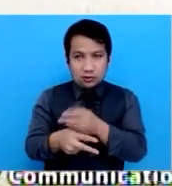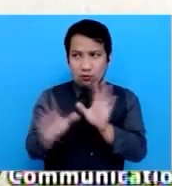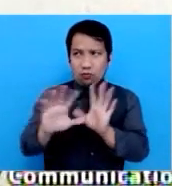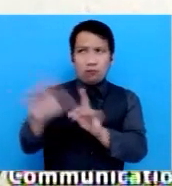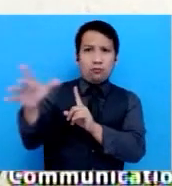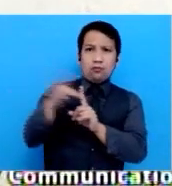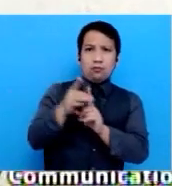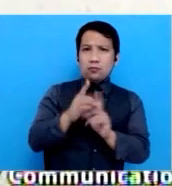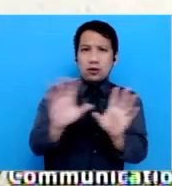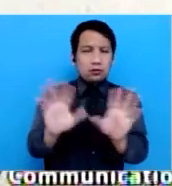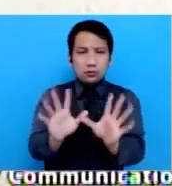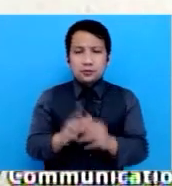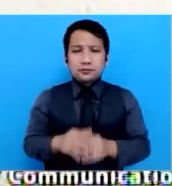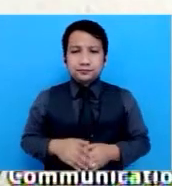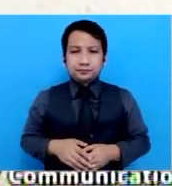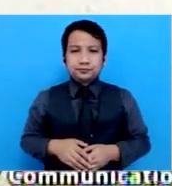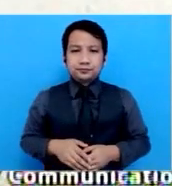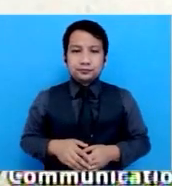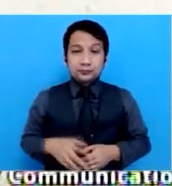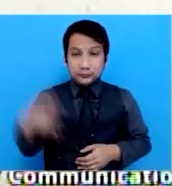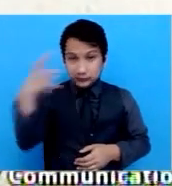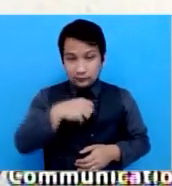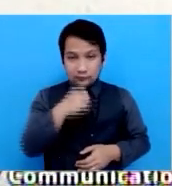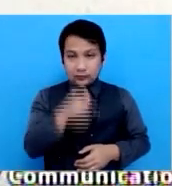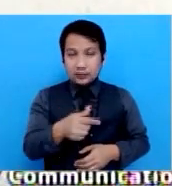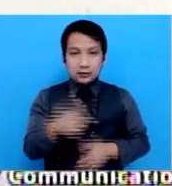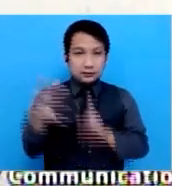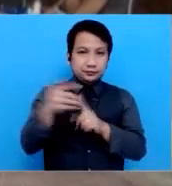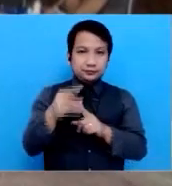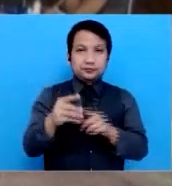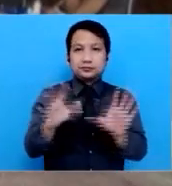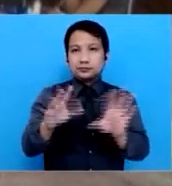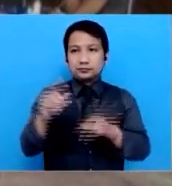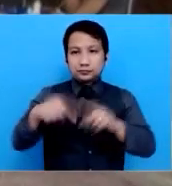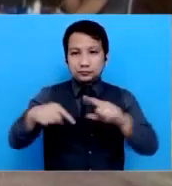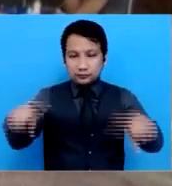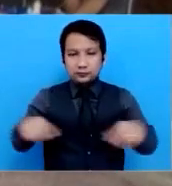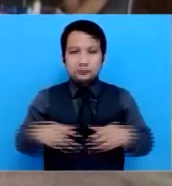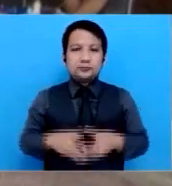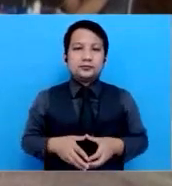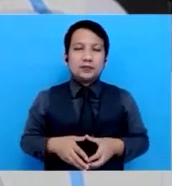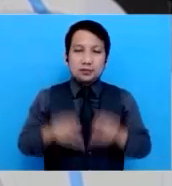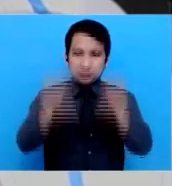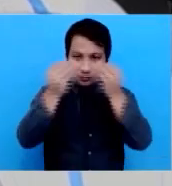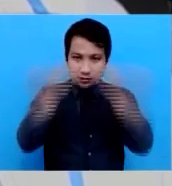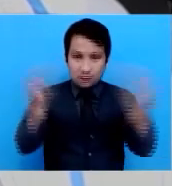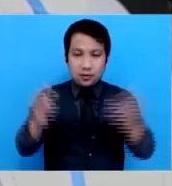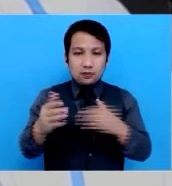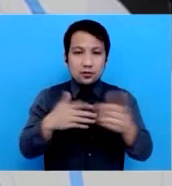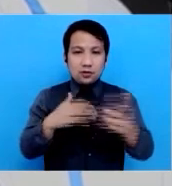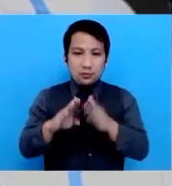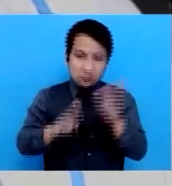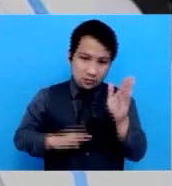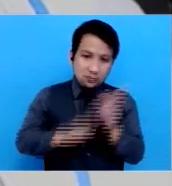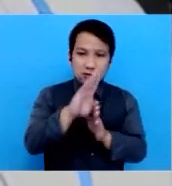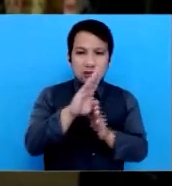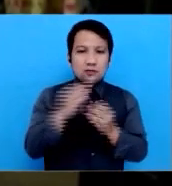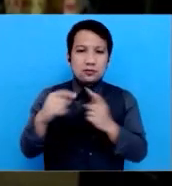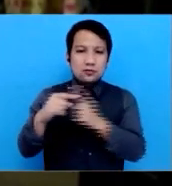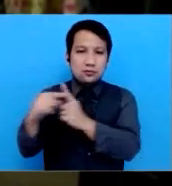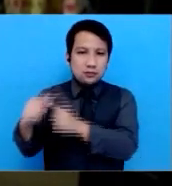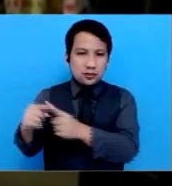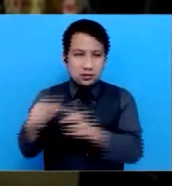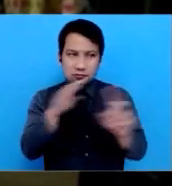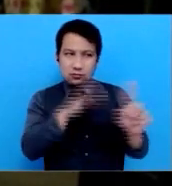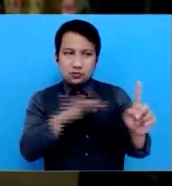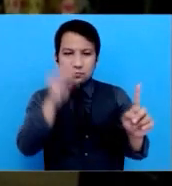the assumption na hindi na mahahawaan ulit ng iba pa. Sa ngayon, kahit sumisipa ang mga kaso,